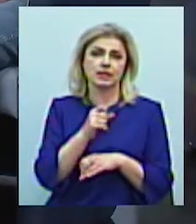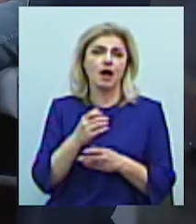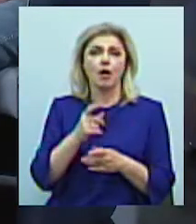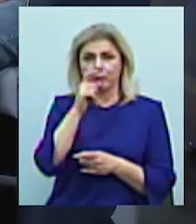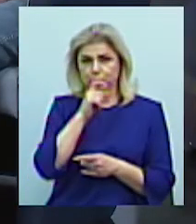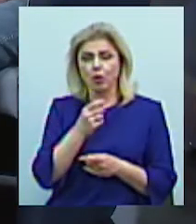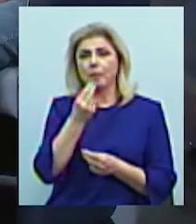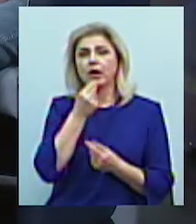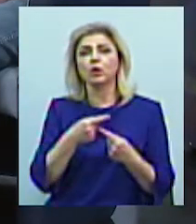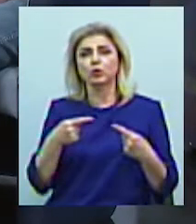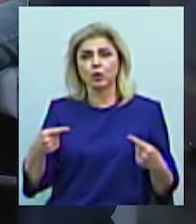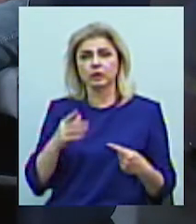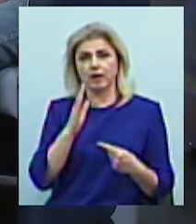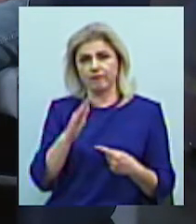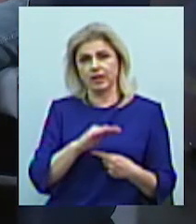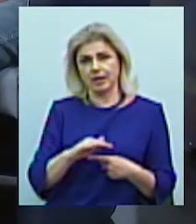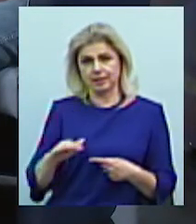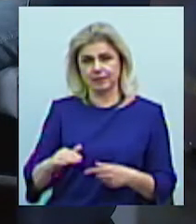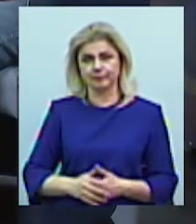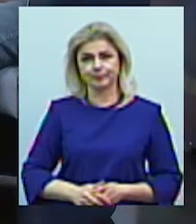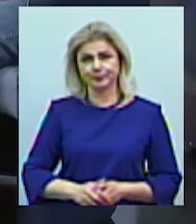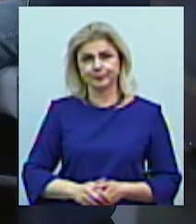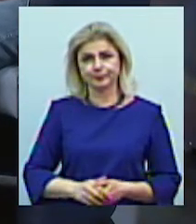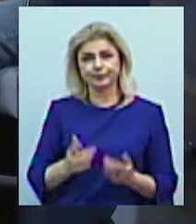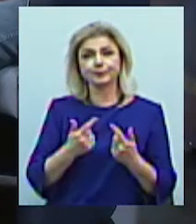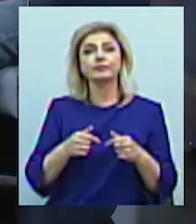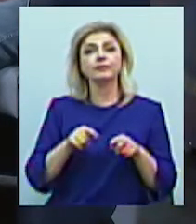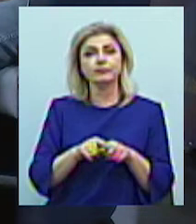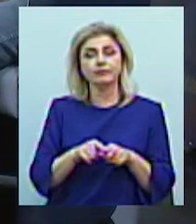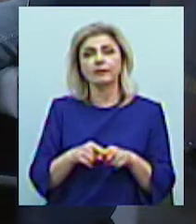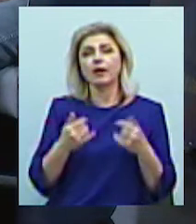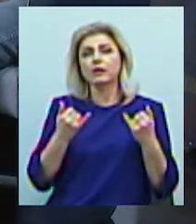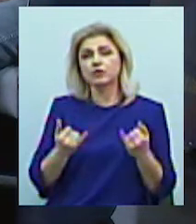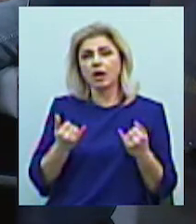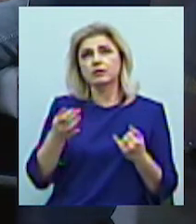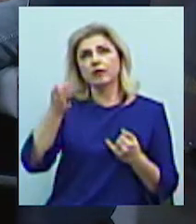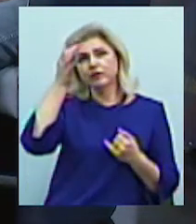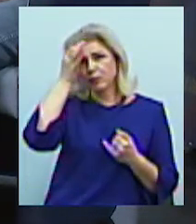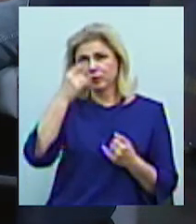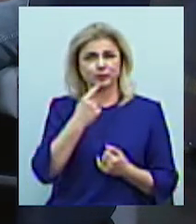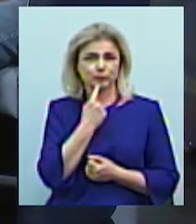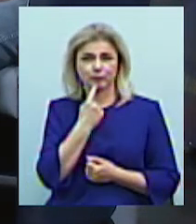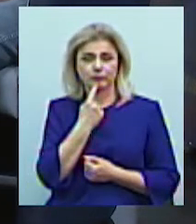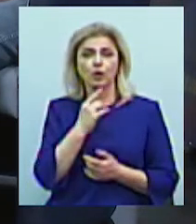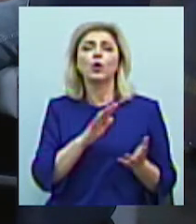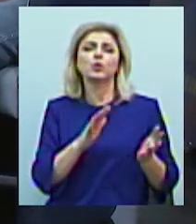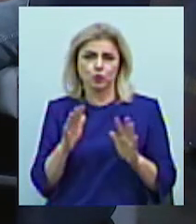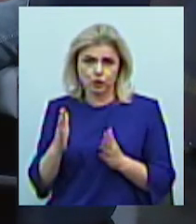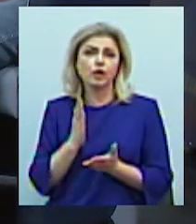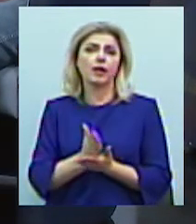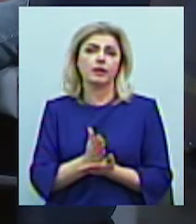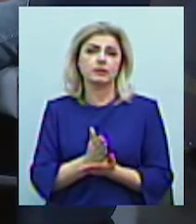неякісні продукти харчування у дитячих закладах? Ну, сейчас, навскидку, конечно, не вспомнишь. Якщо навести приклади. Да, нет, случаи